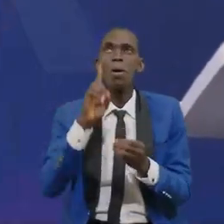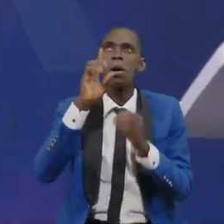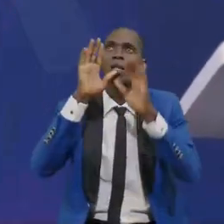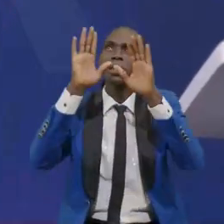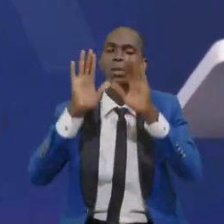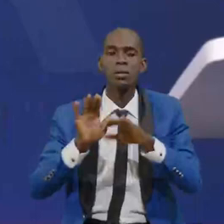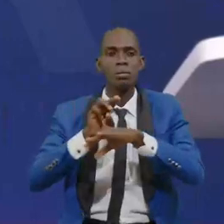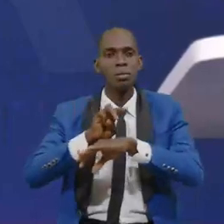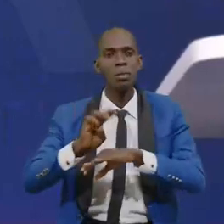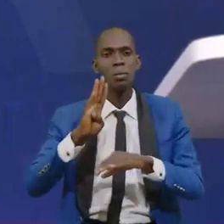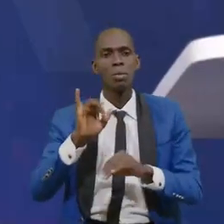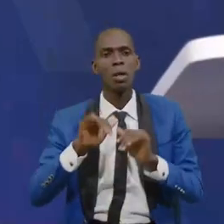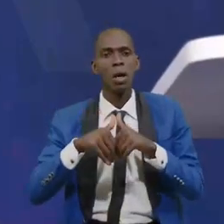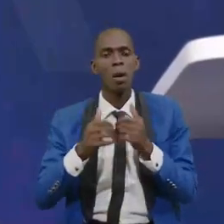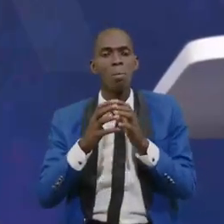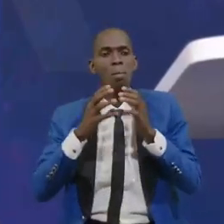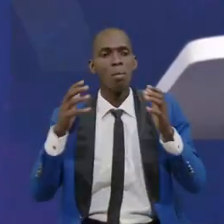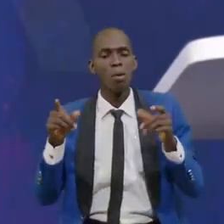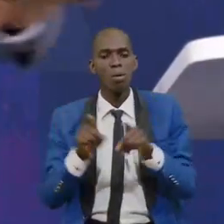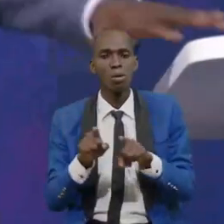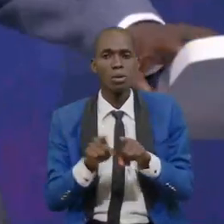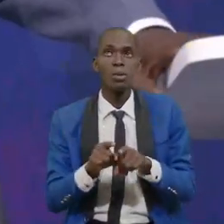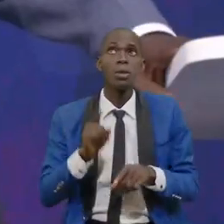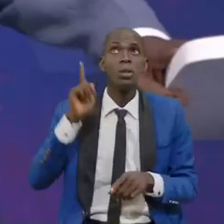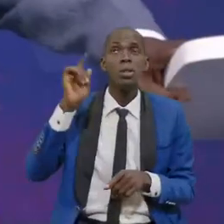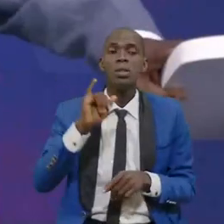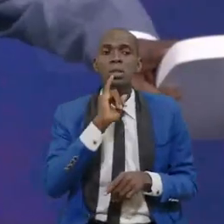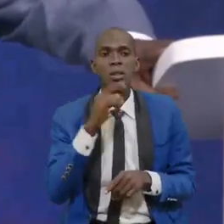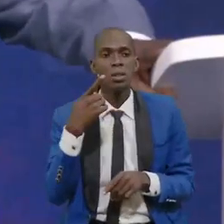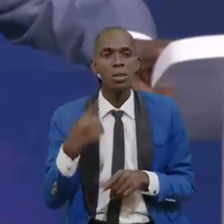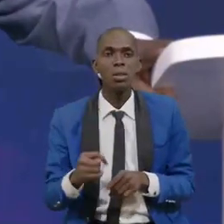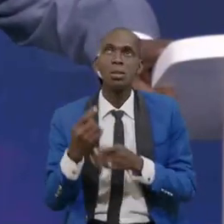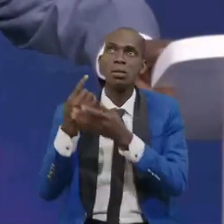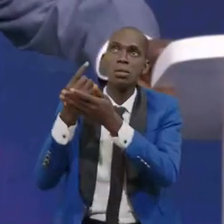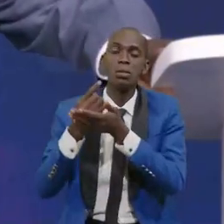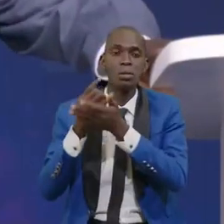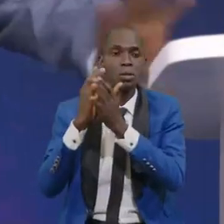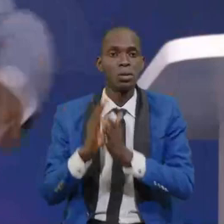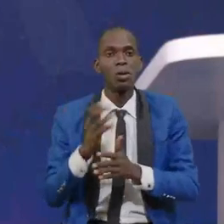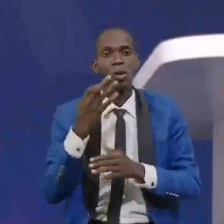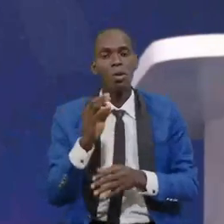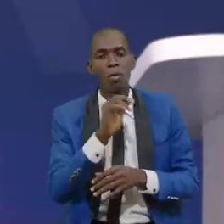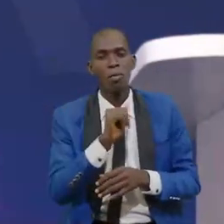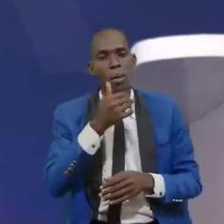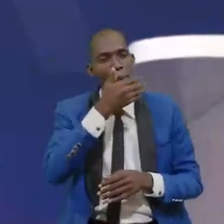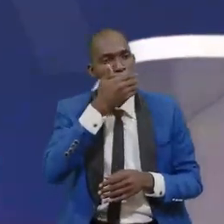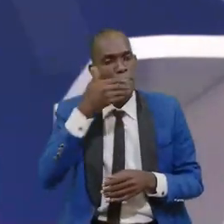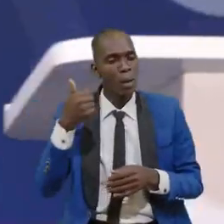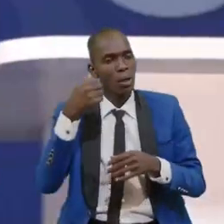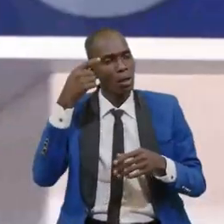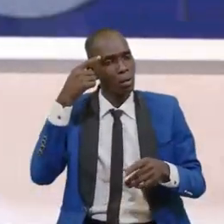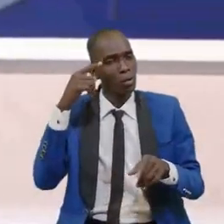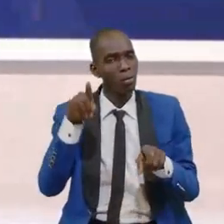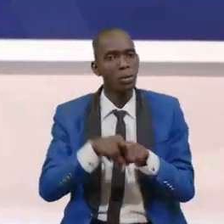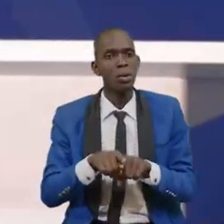un ministère d'autant supérieur qu'il est le médiateur d'une meilleure alliance. D'une